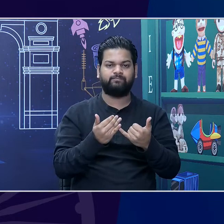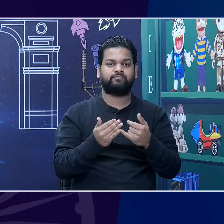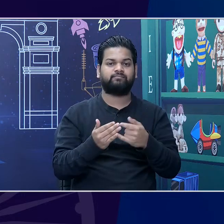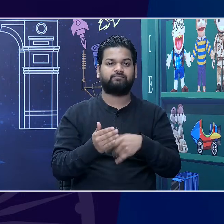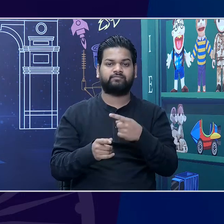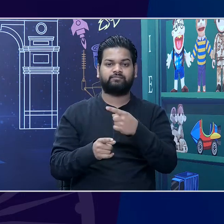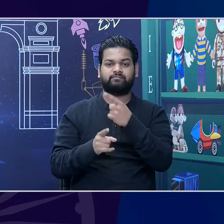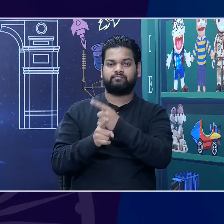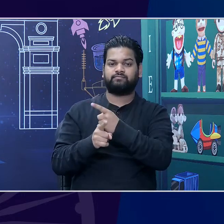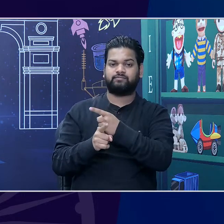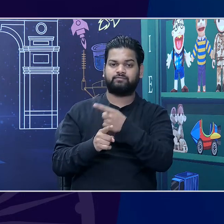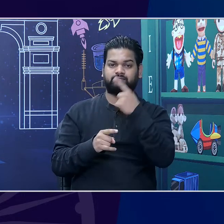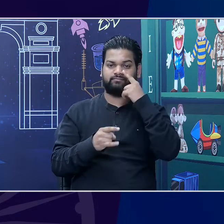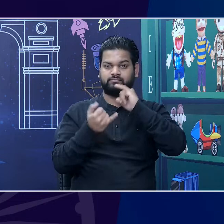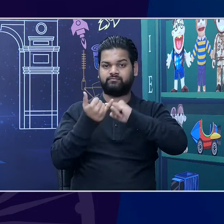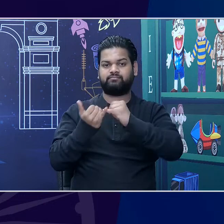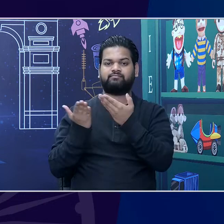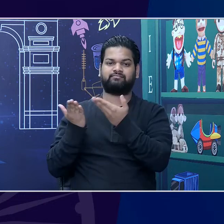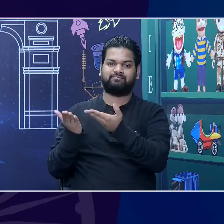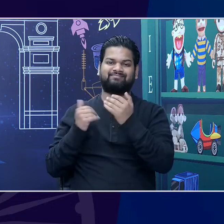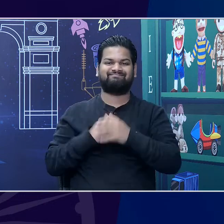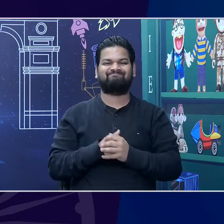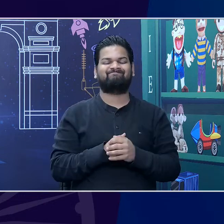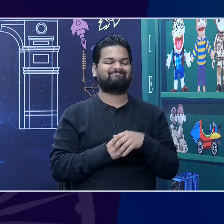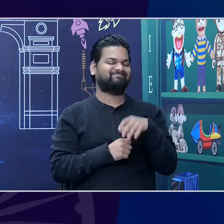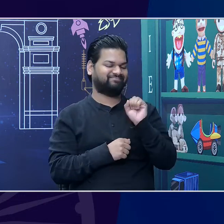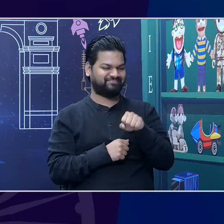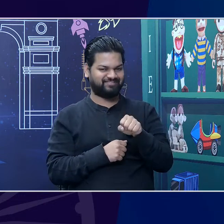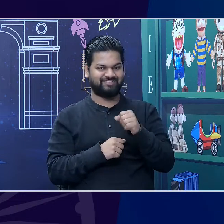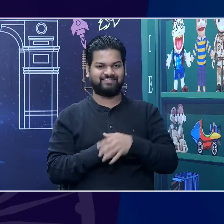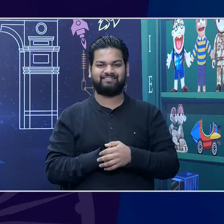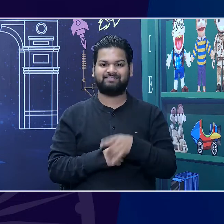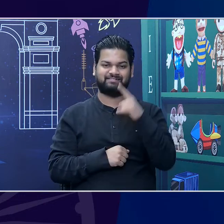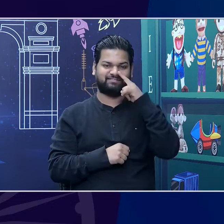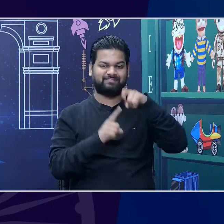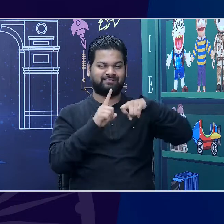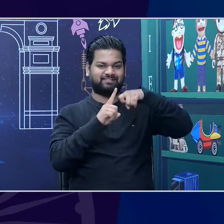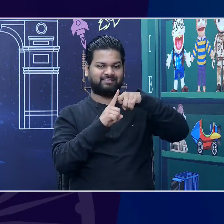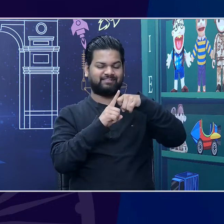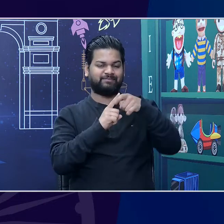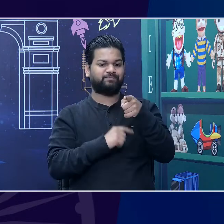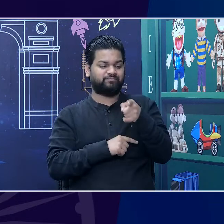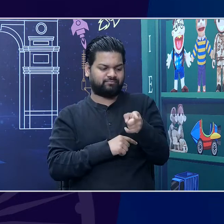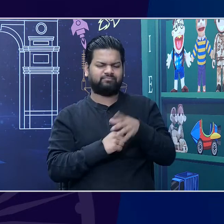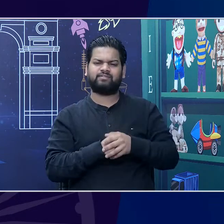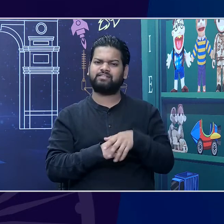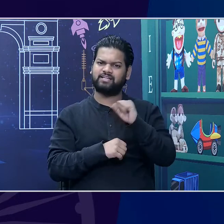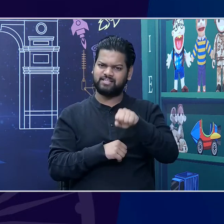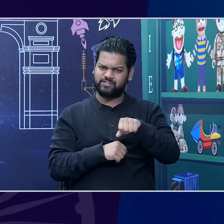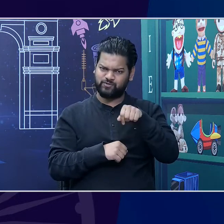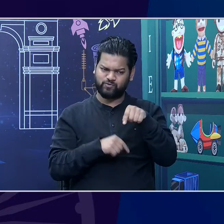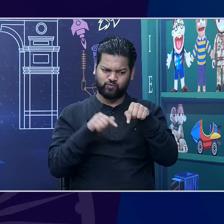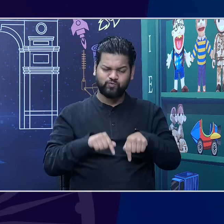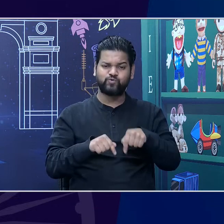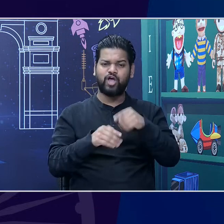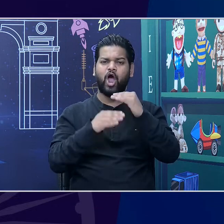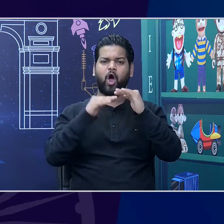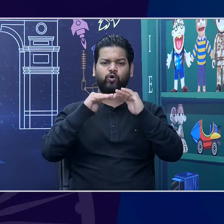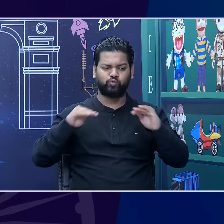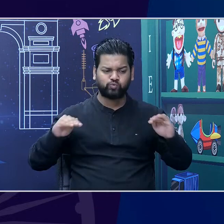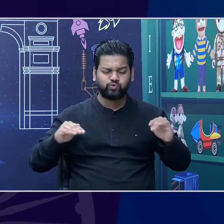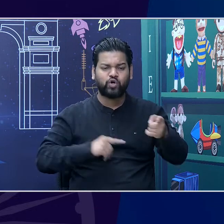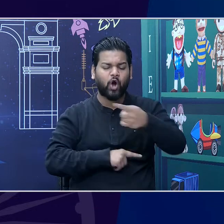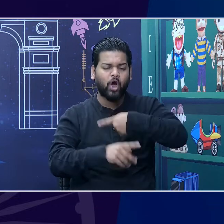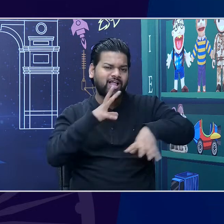मैम. यस कुसुम जी, आज बच्चे सीखने वाले हैं इंट्रोडक्शन टू ट्रिग्नोमेट्री चैप्टर जो क्लास 10 में है,